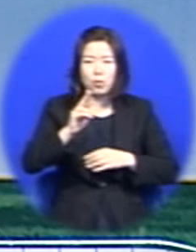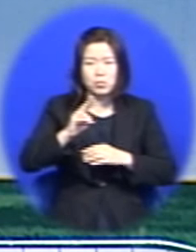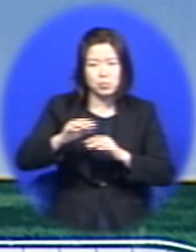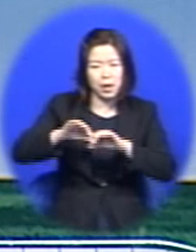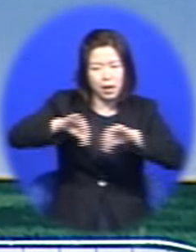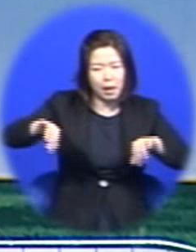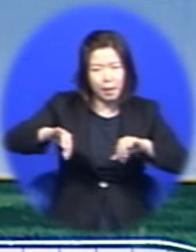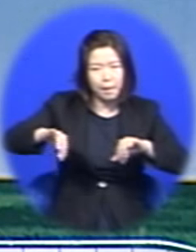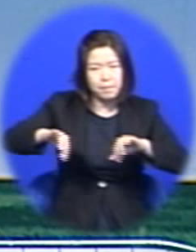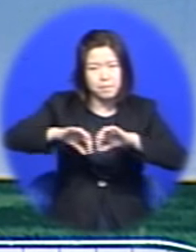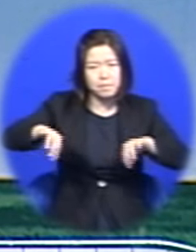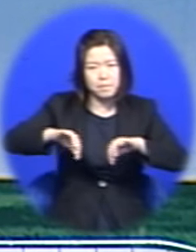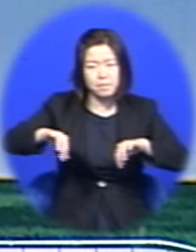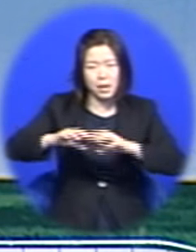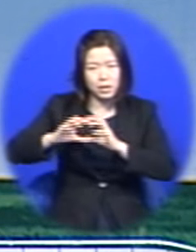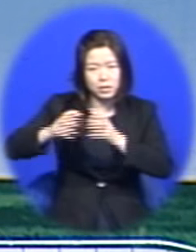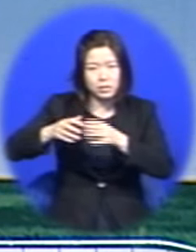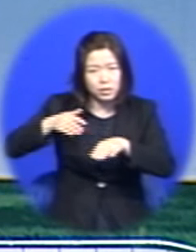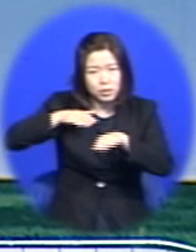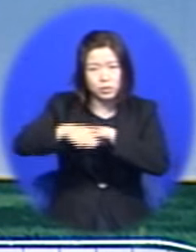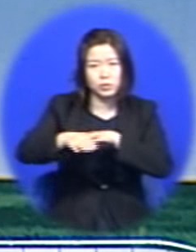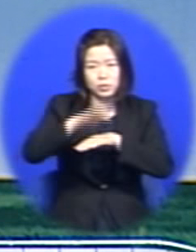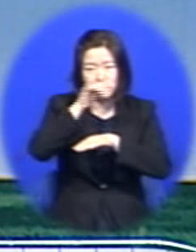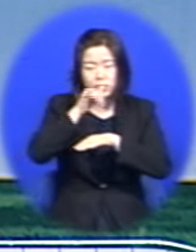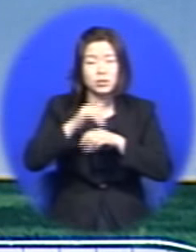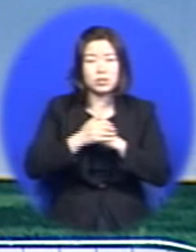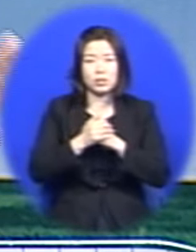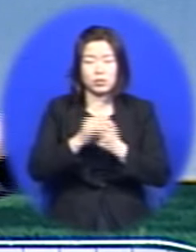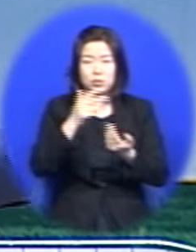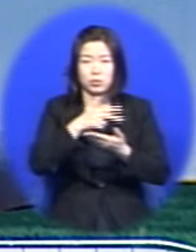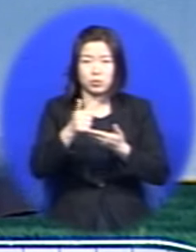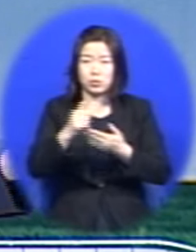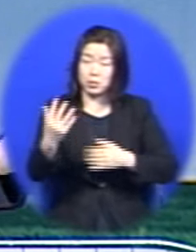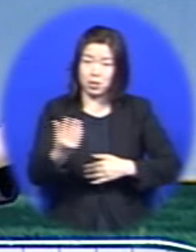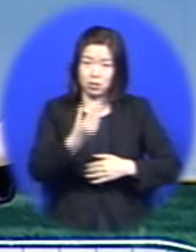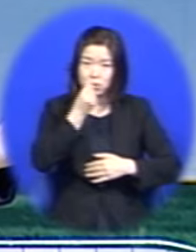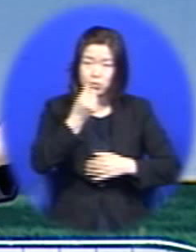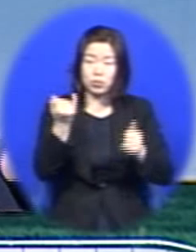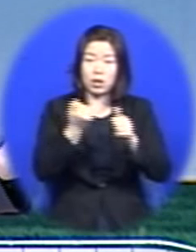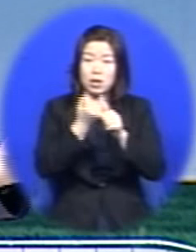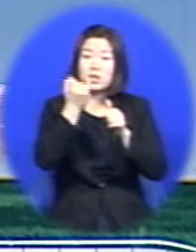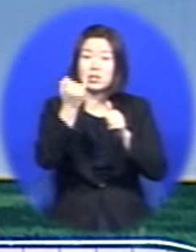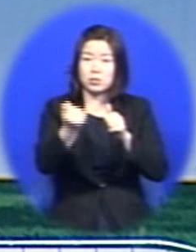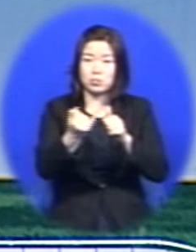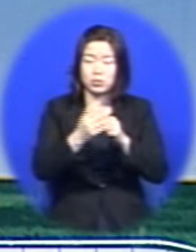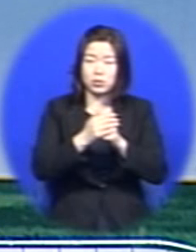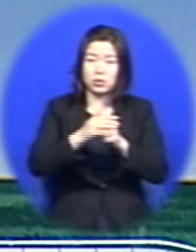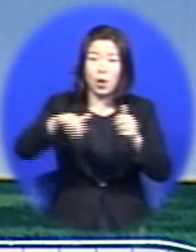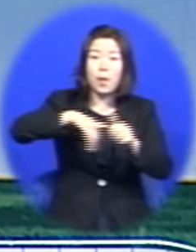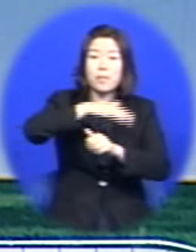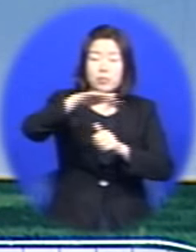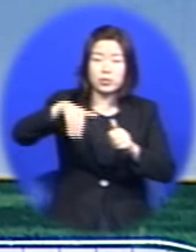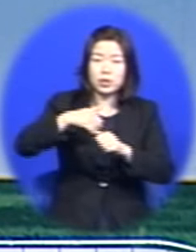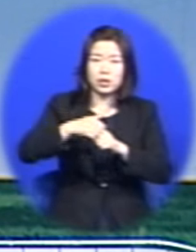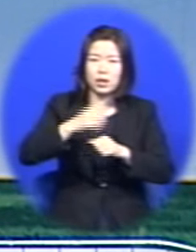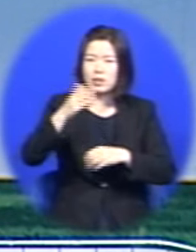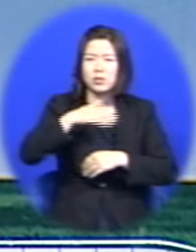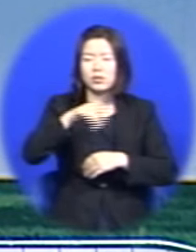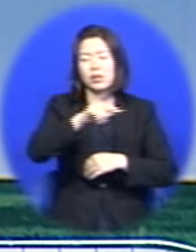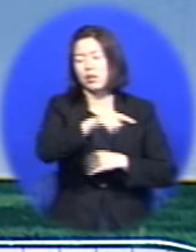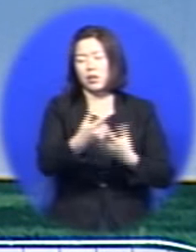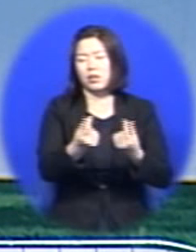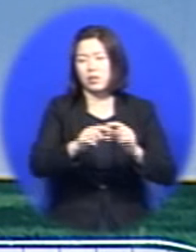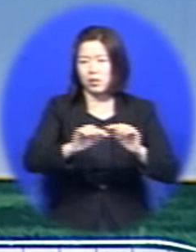염세적이고 너무 분리주의적이에요. 주님의 거룩한 신부는요 분위기가 절대로 그렇지